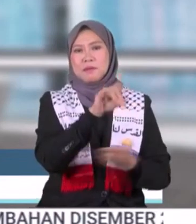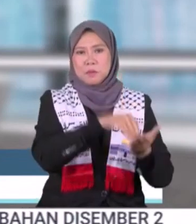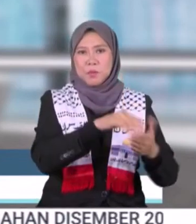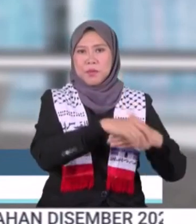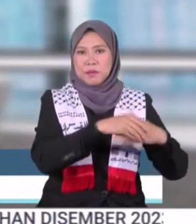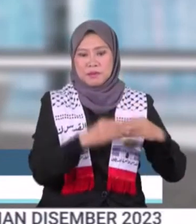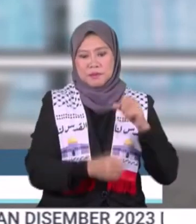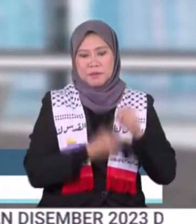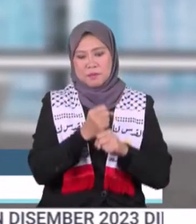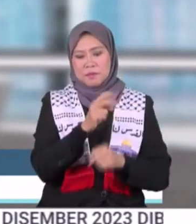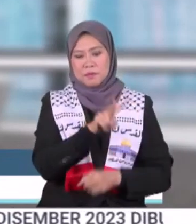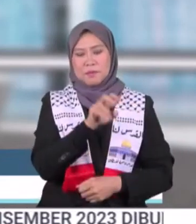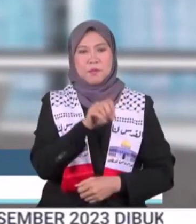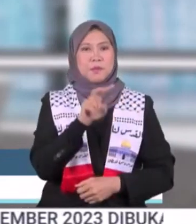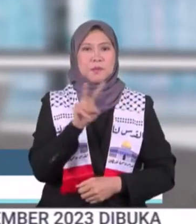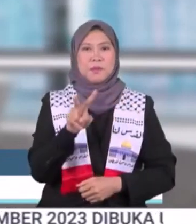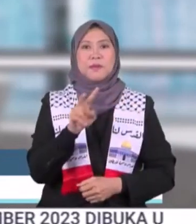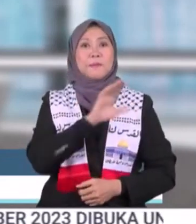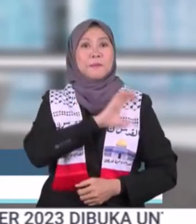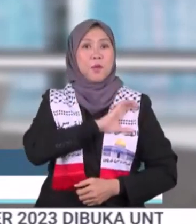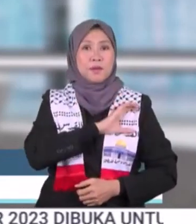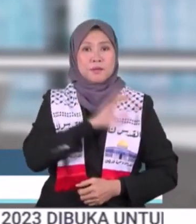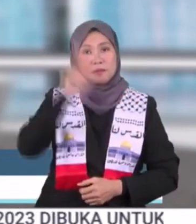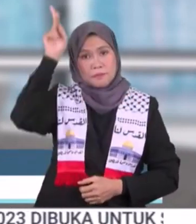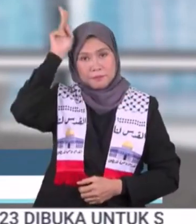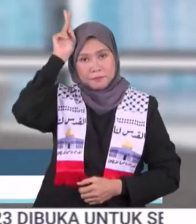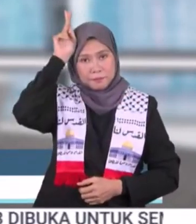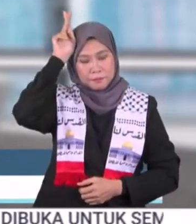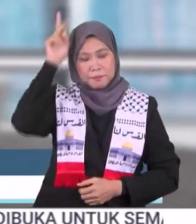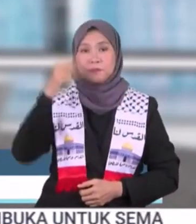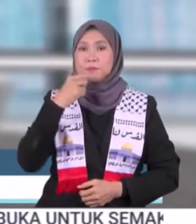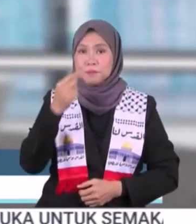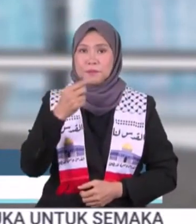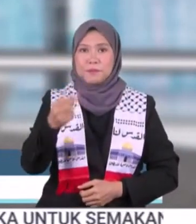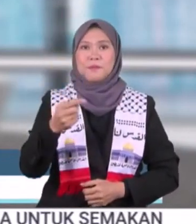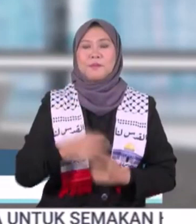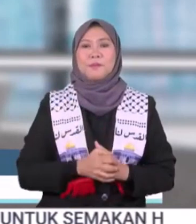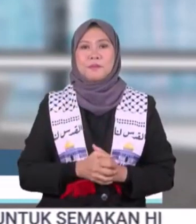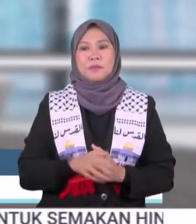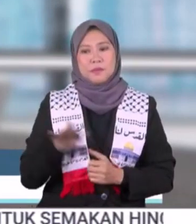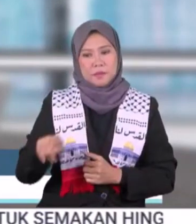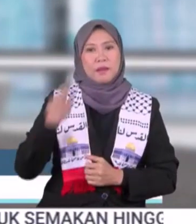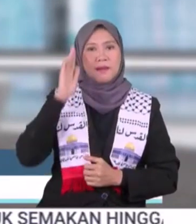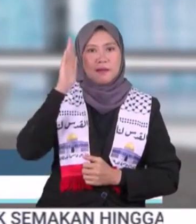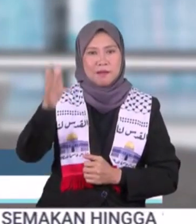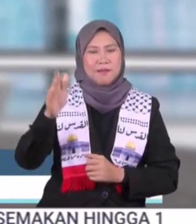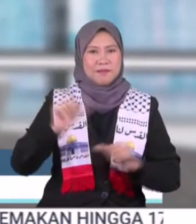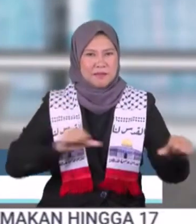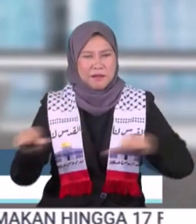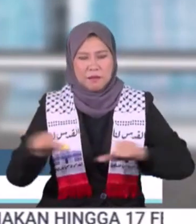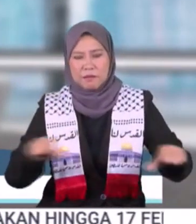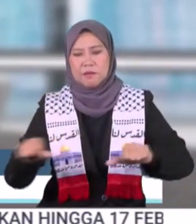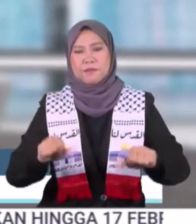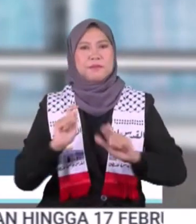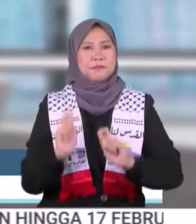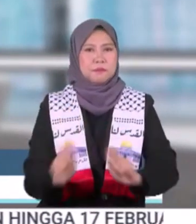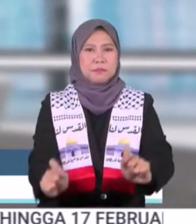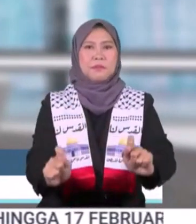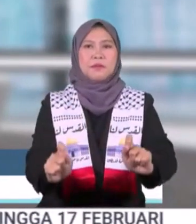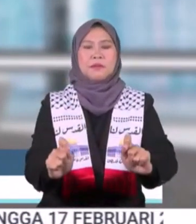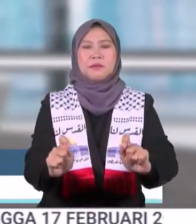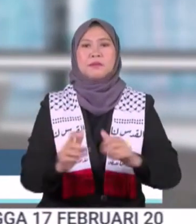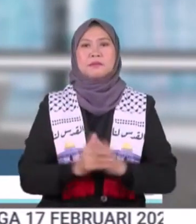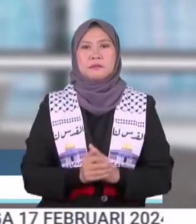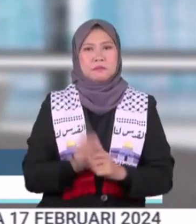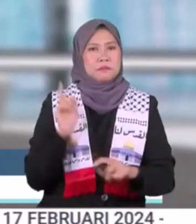Tahun 2022 justeru ketua polis Kelantan Datuk Mohamad Zakir haron berkata pihaknya akan mempergiatkan lagi tindakan